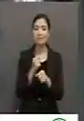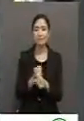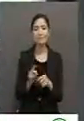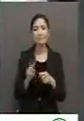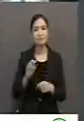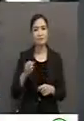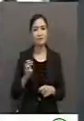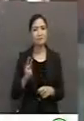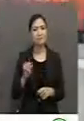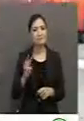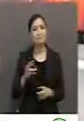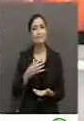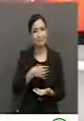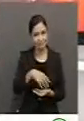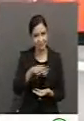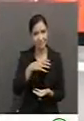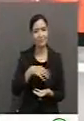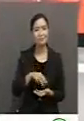าว26รายงาน